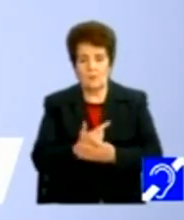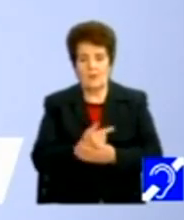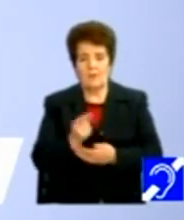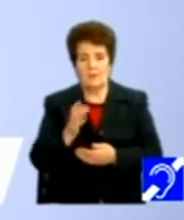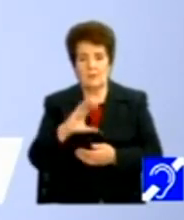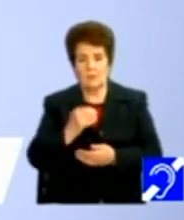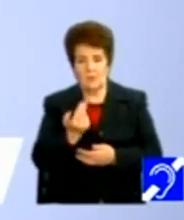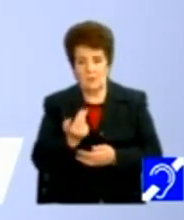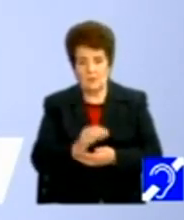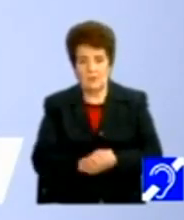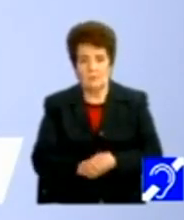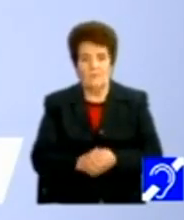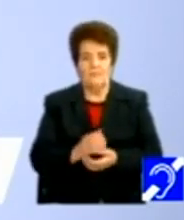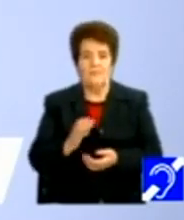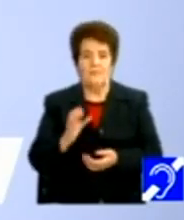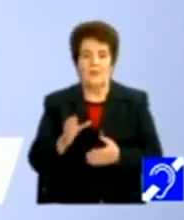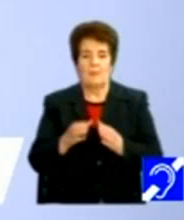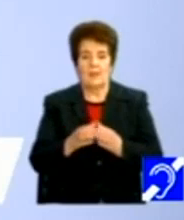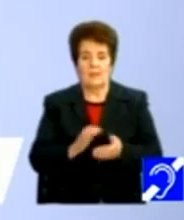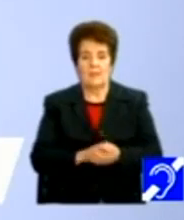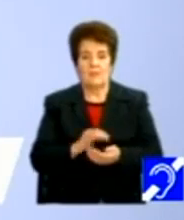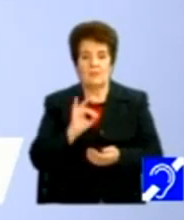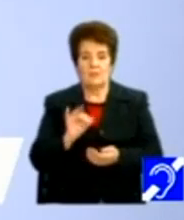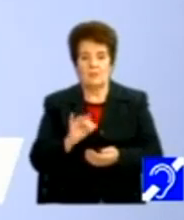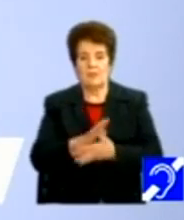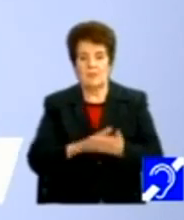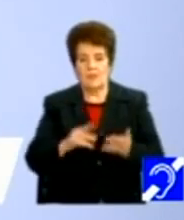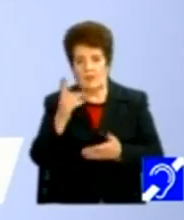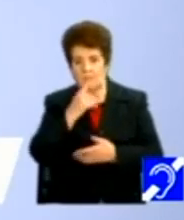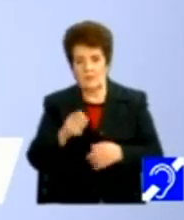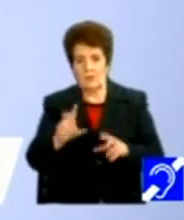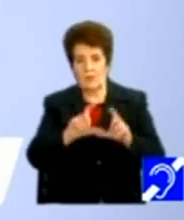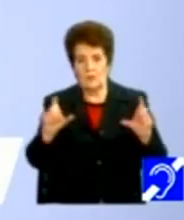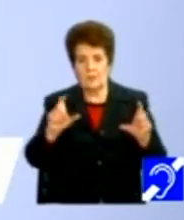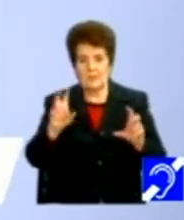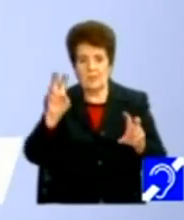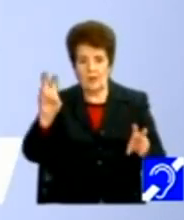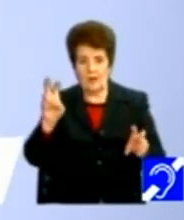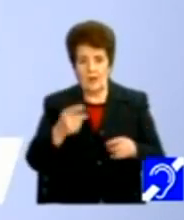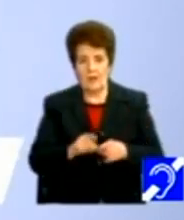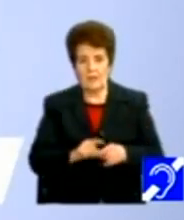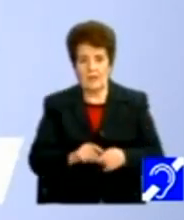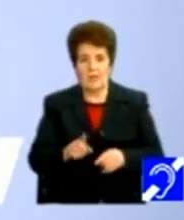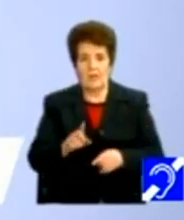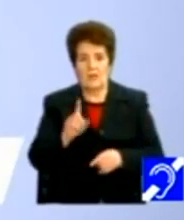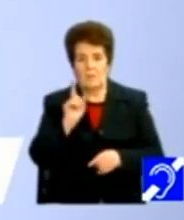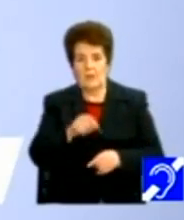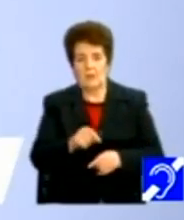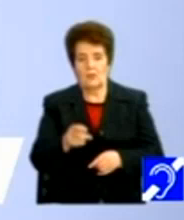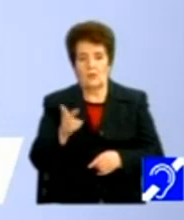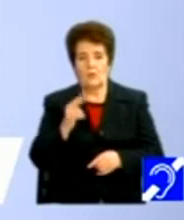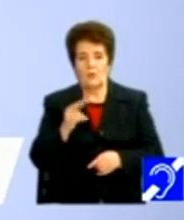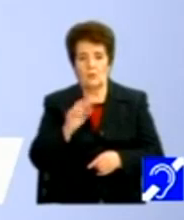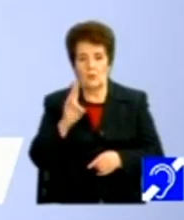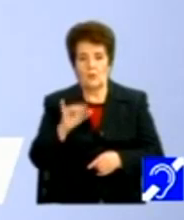Socialiștilor. Dar noi am mers un pic mai departe și am anunțat un slogan care astăzi l-am postat: niciun vot pentru Dodon și